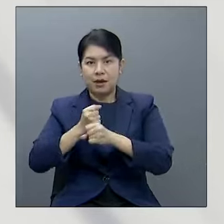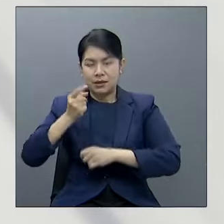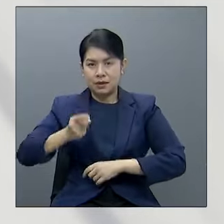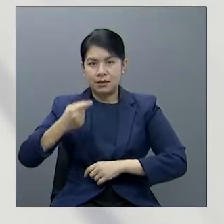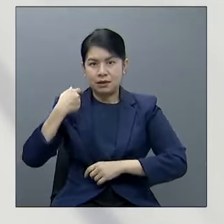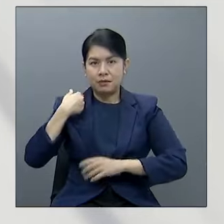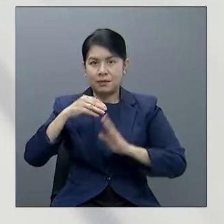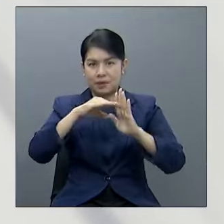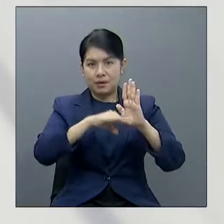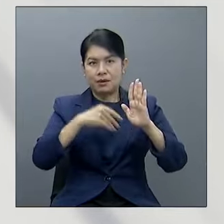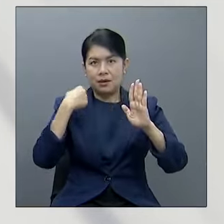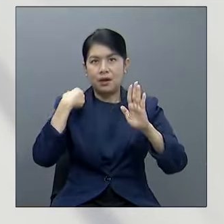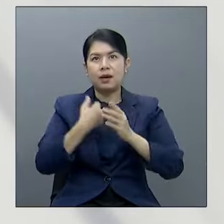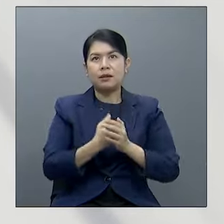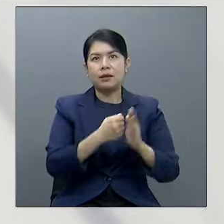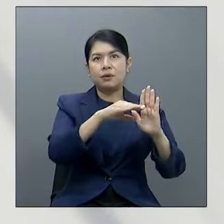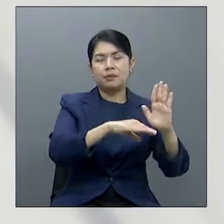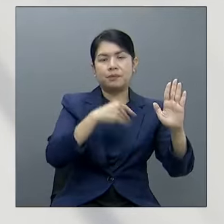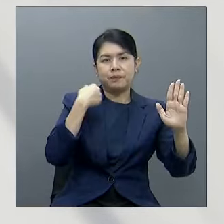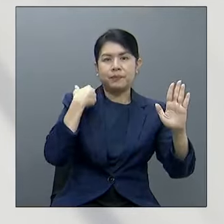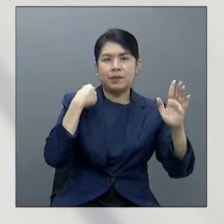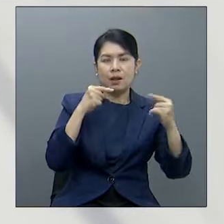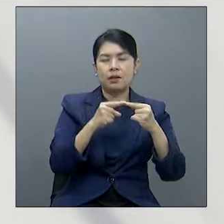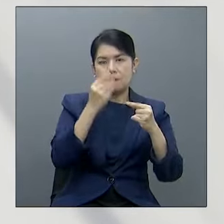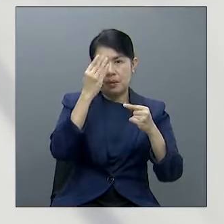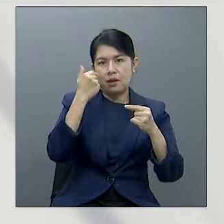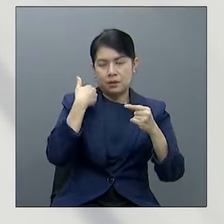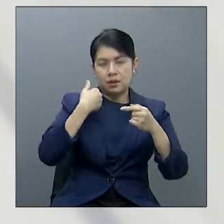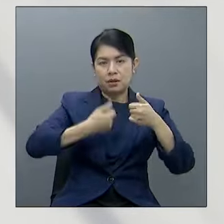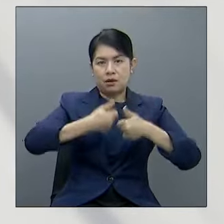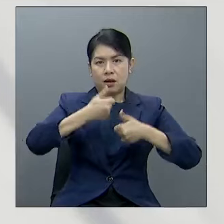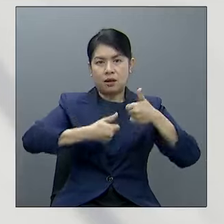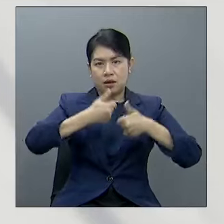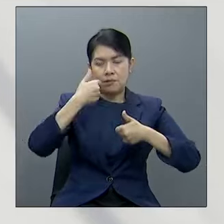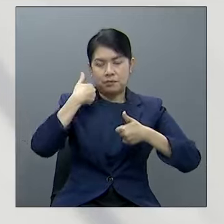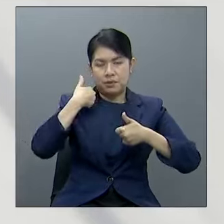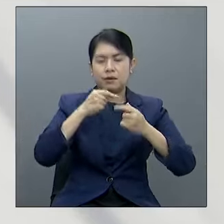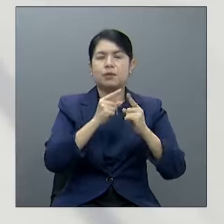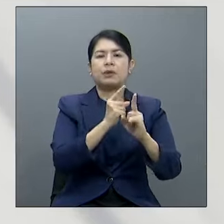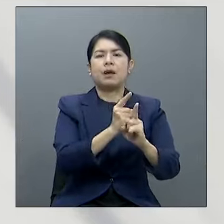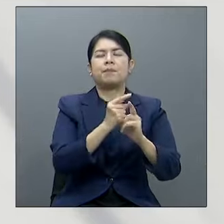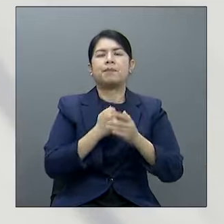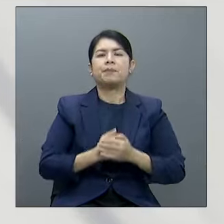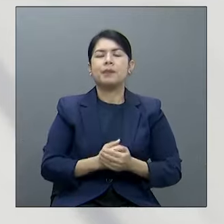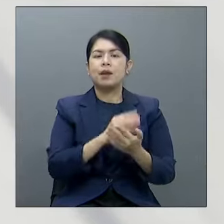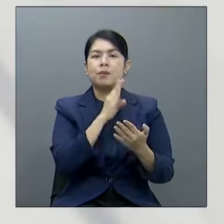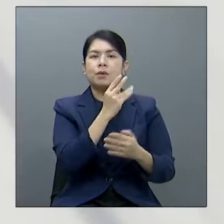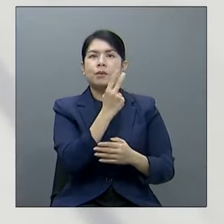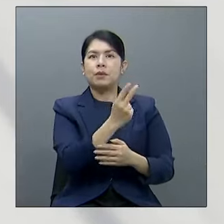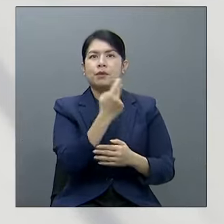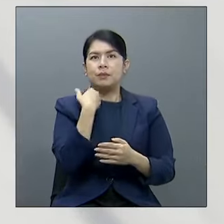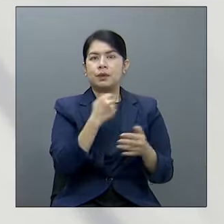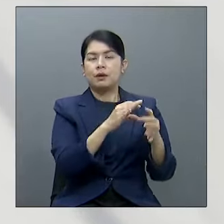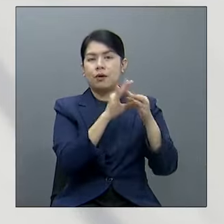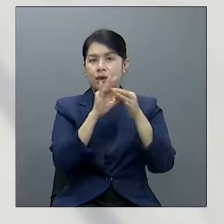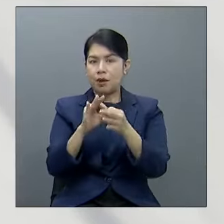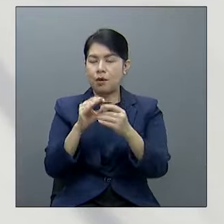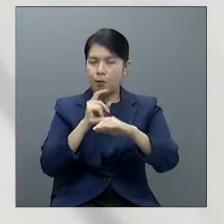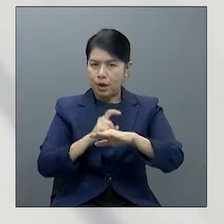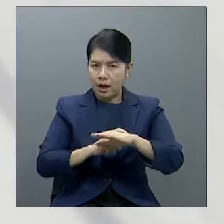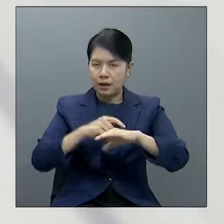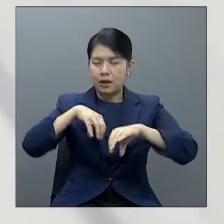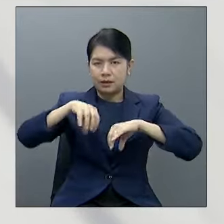ต้องไปให้ถึงในการตรวจสอบหลังจากที่ประมูลงานกันสำเร็จแล้วด้วยนะคะ ค่ะทีนี้ถ้าเกิดว่ามาดูเฉพาะเรื่องของระยะเวลาในการก่อสร้